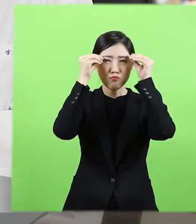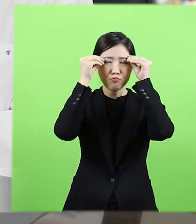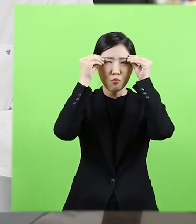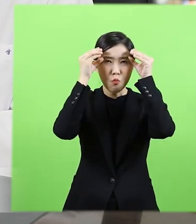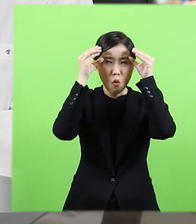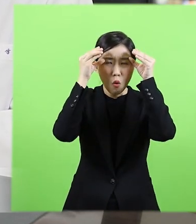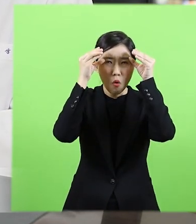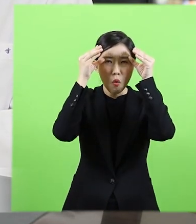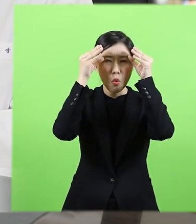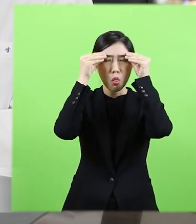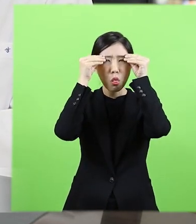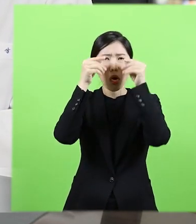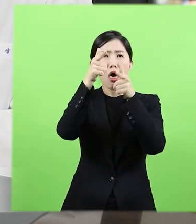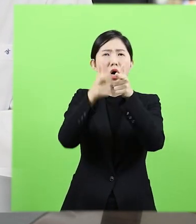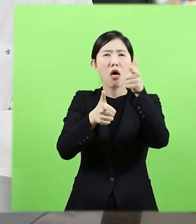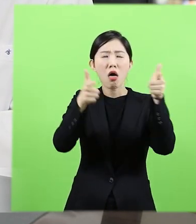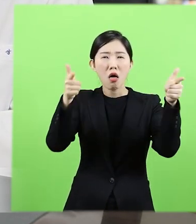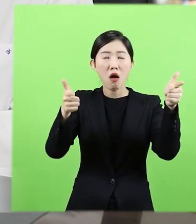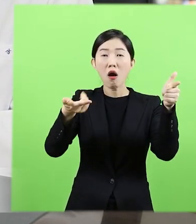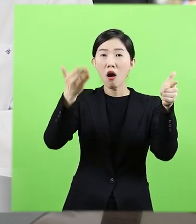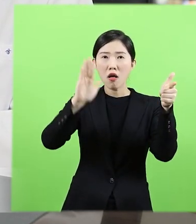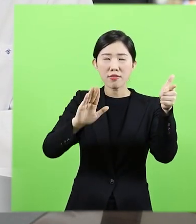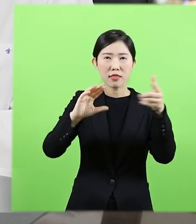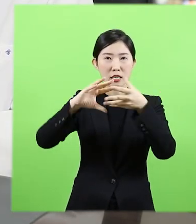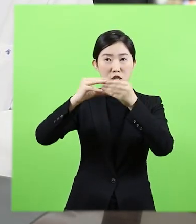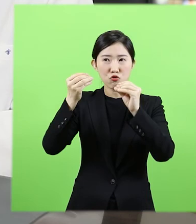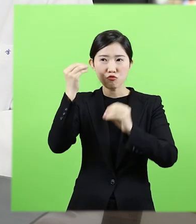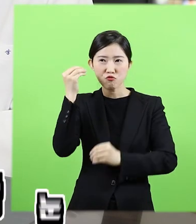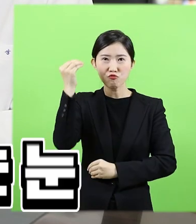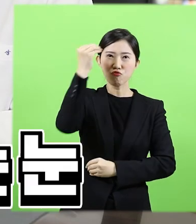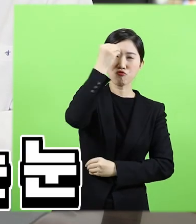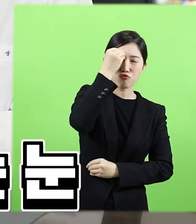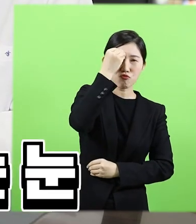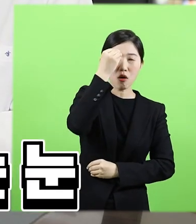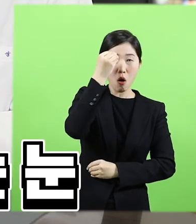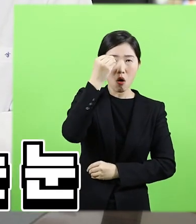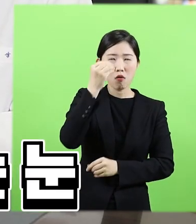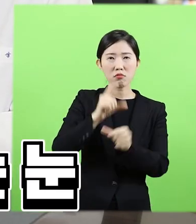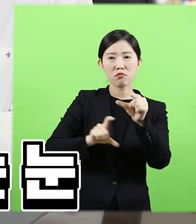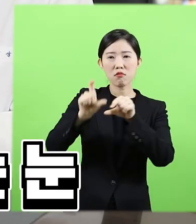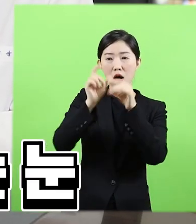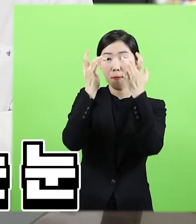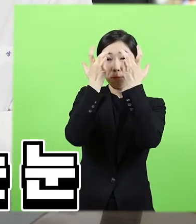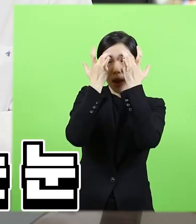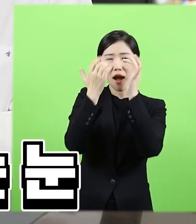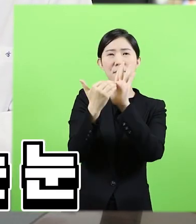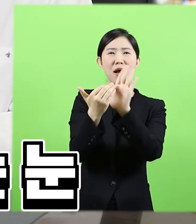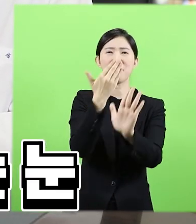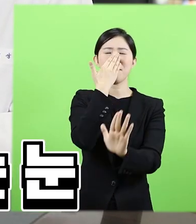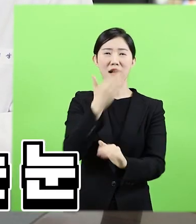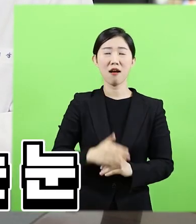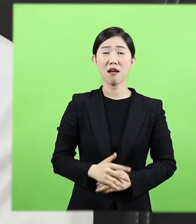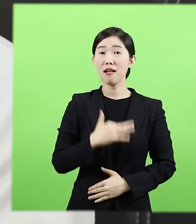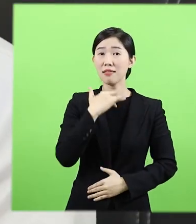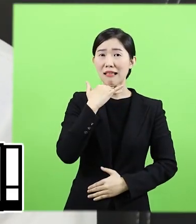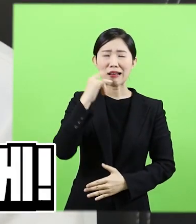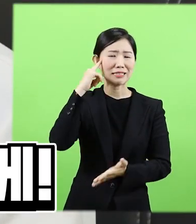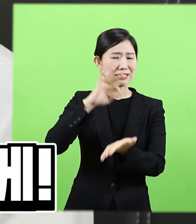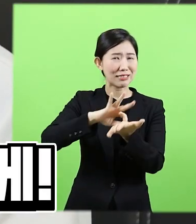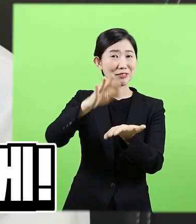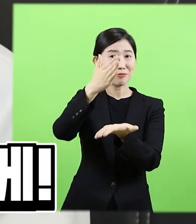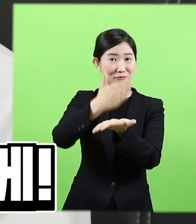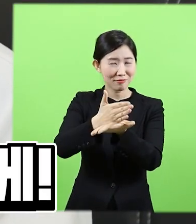눈꺼풀이 두꺼운 사람도 있고 얇은 사람도 있는데 눈둘레근 피판술로 채워줌으로써 좋아질 수 있습니다.